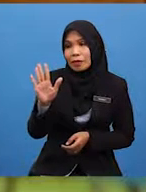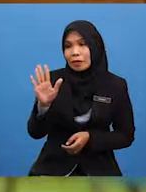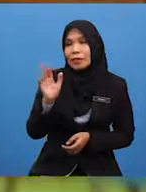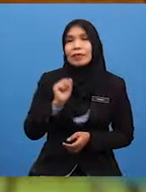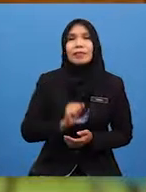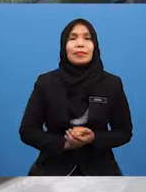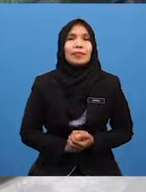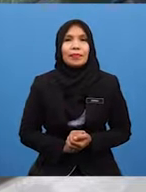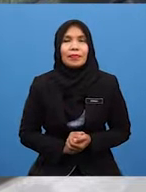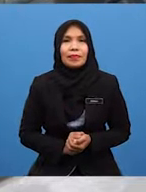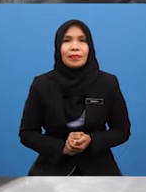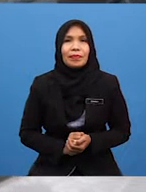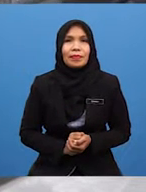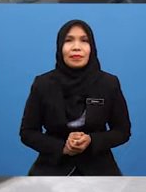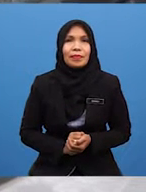1, 2, 4, 5.